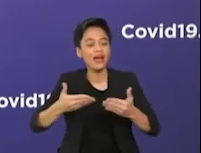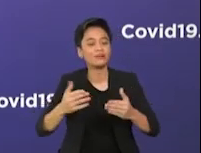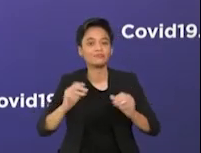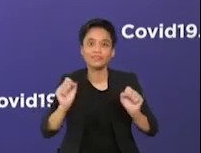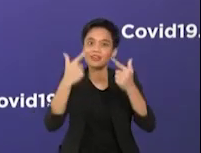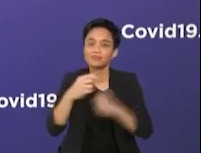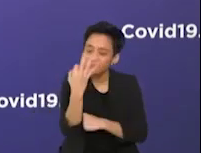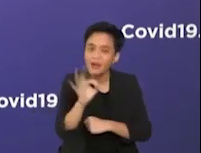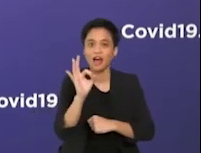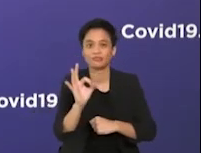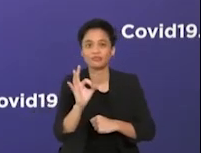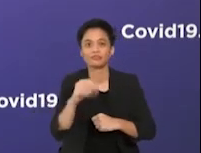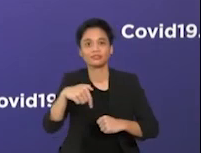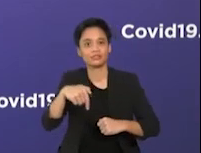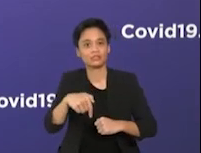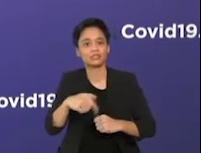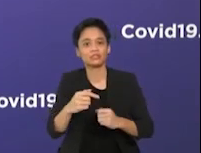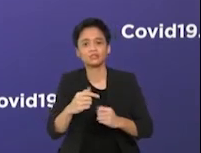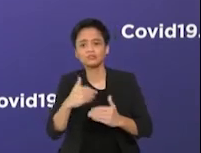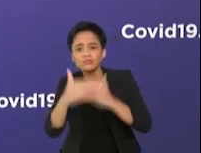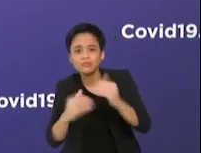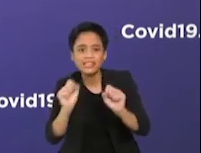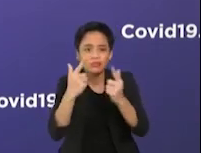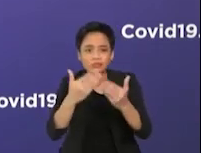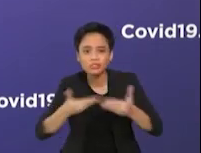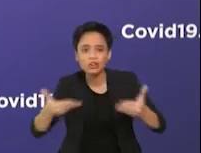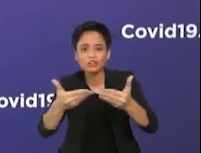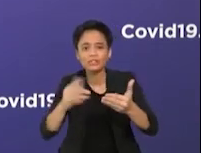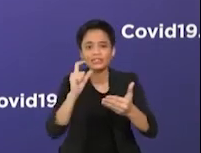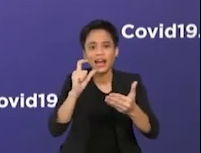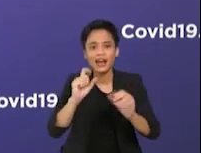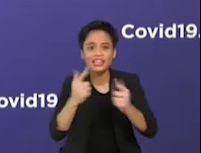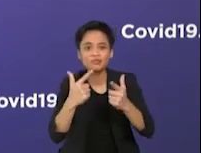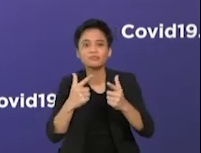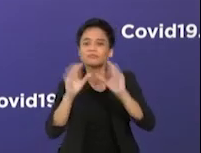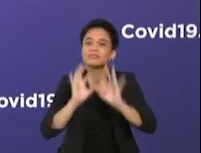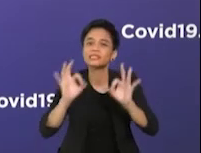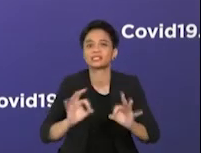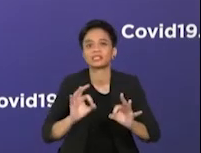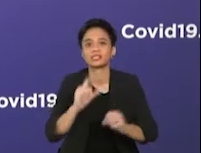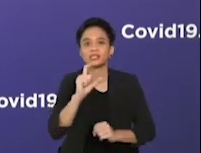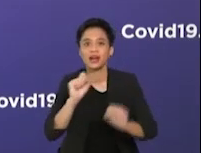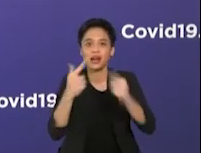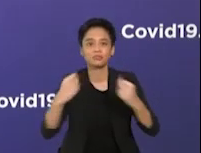suasana yang mengedepankan tentang pola hidup bersih dan sehat